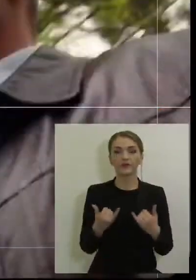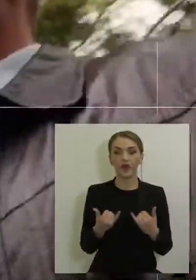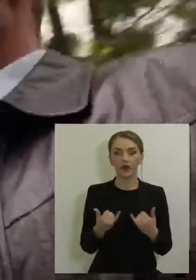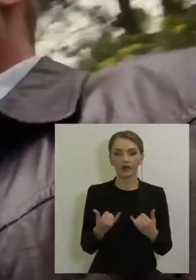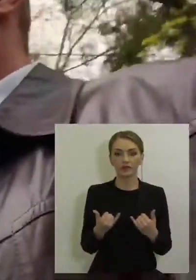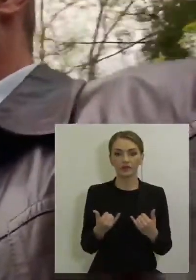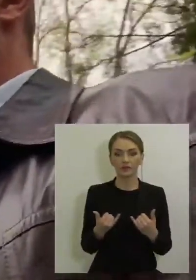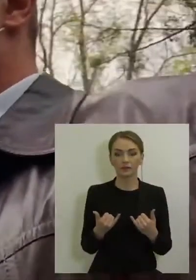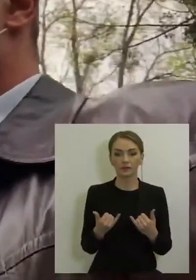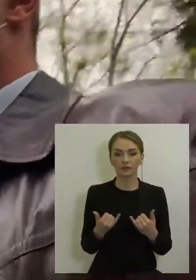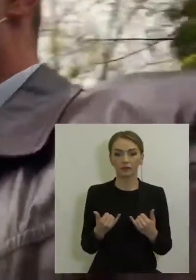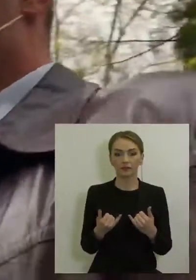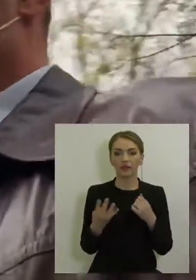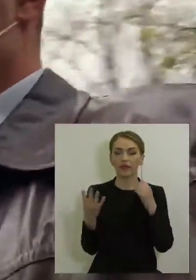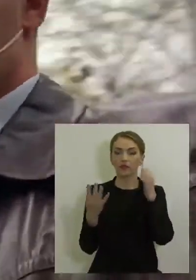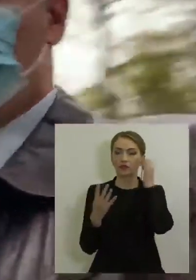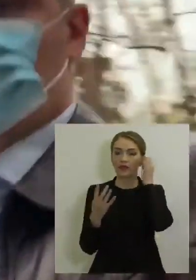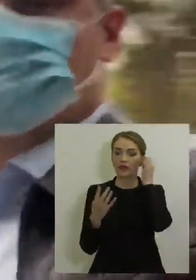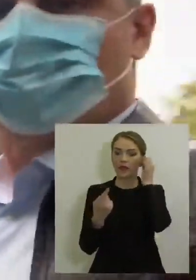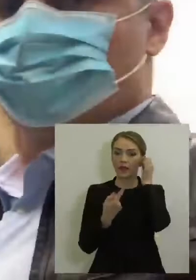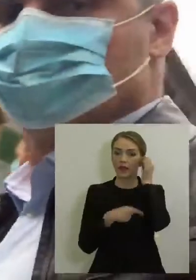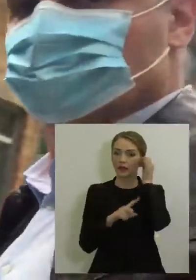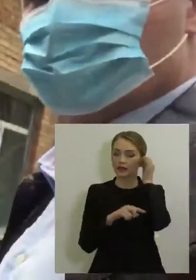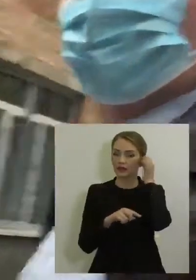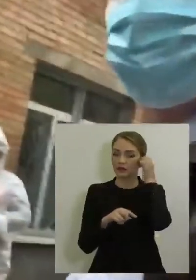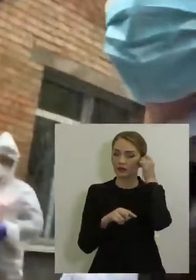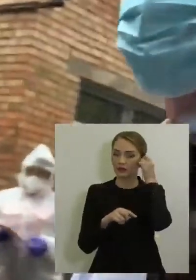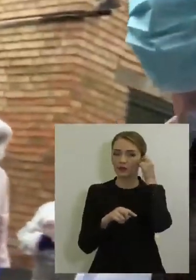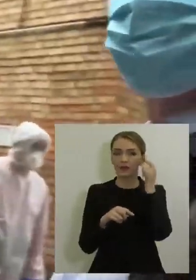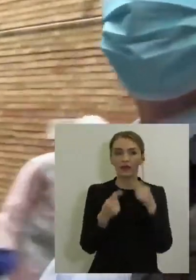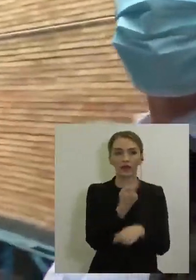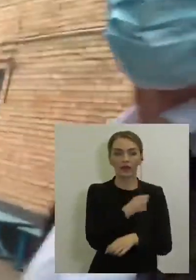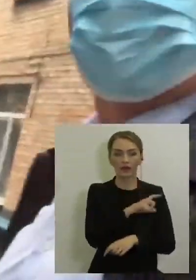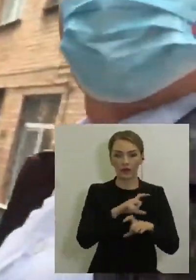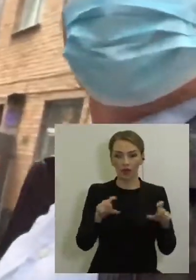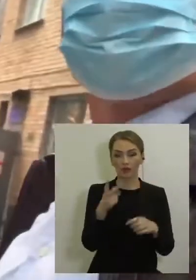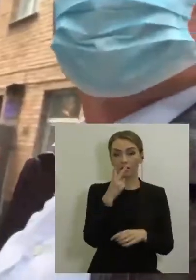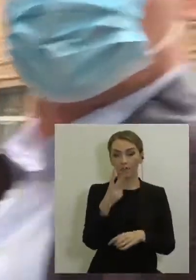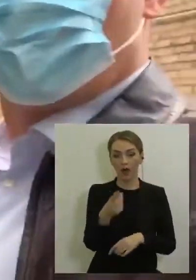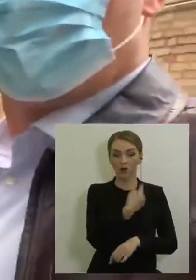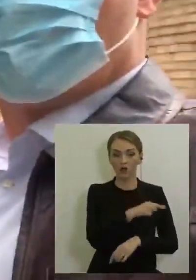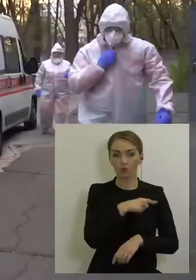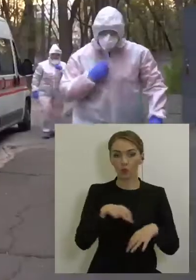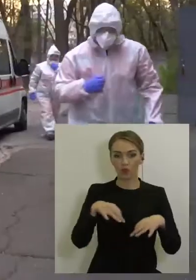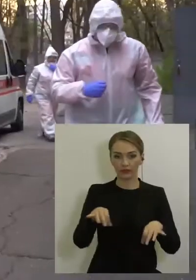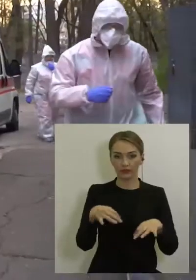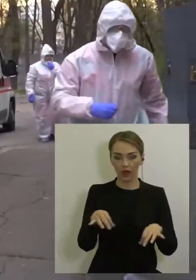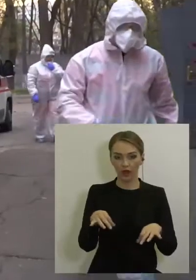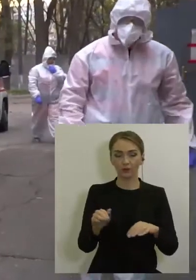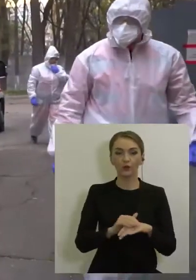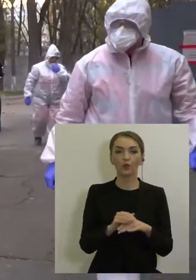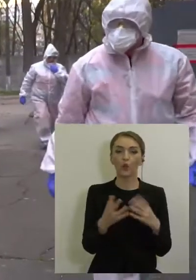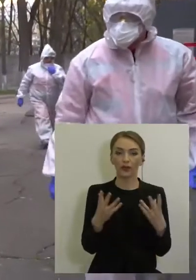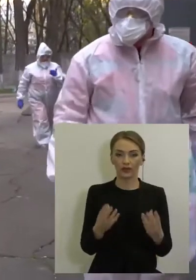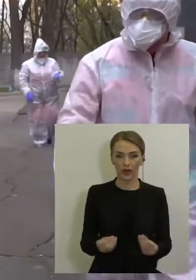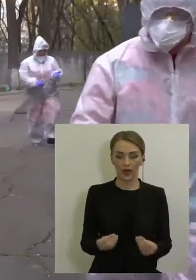Зараз 4-та лікарня. Бачимо швидка. Доброго